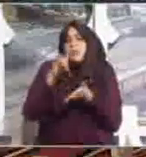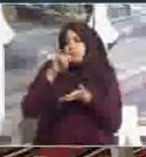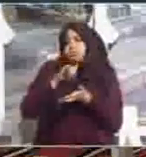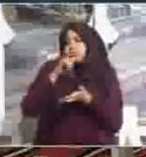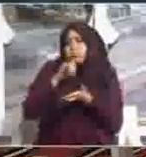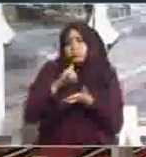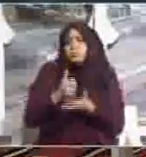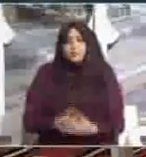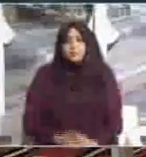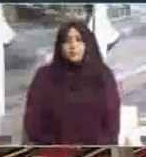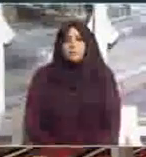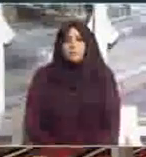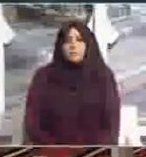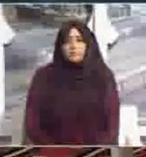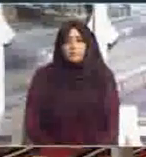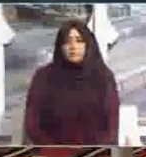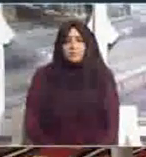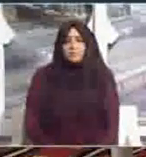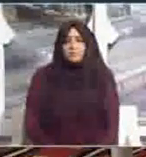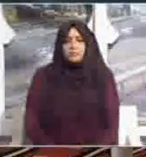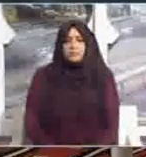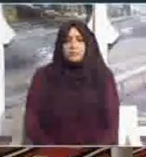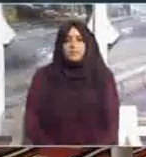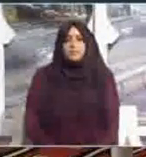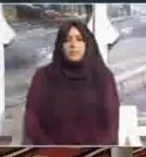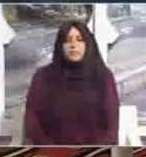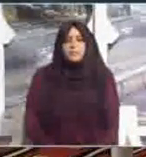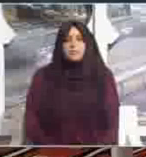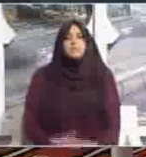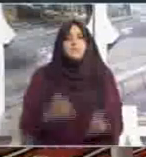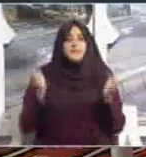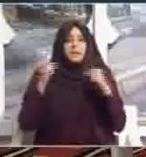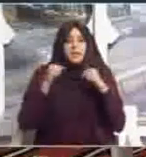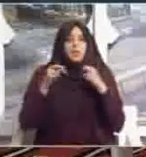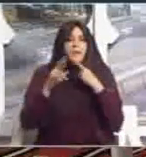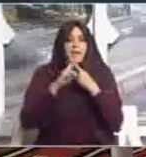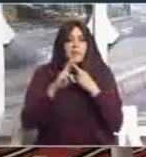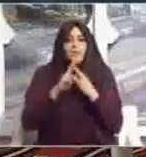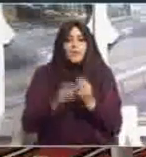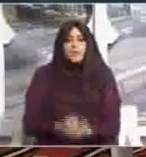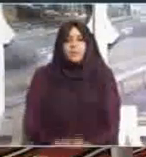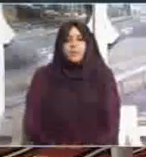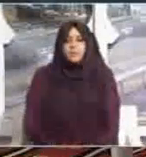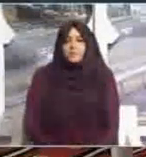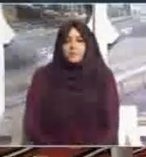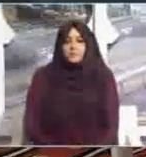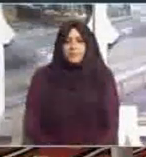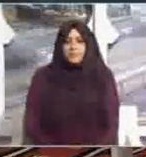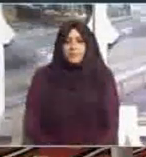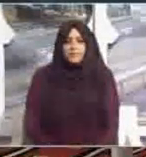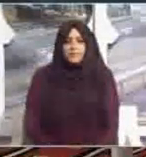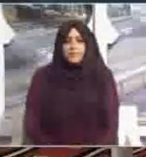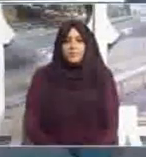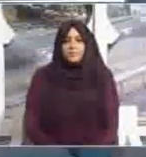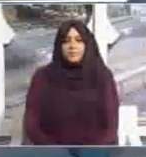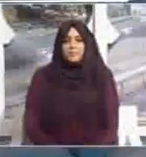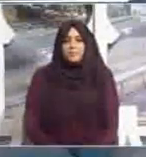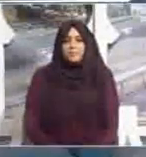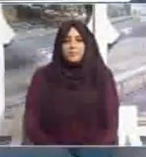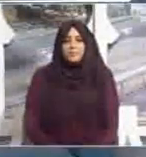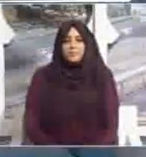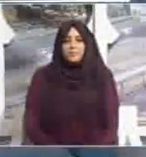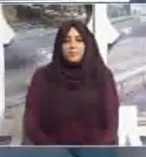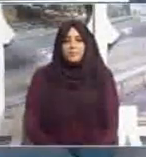لا بالي، لا بالي، نجاوب. وانما رمزي. طيب يا ام ياسين نجاوبك ان شاء الله. ربي سهل.